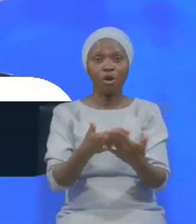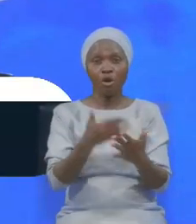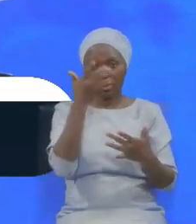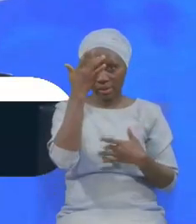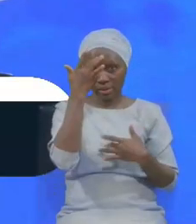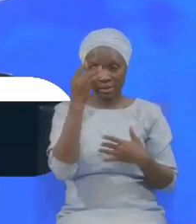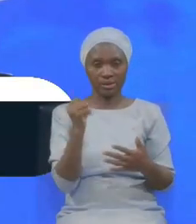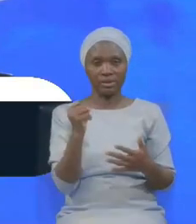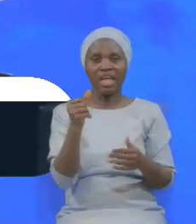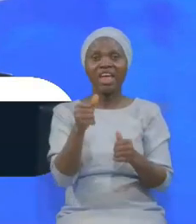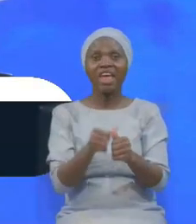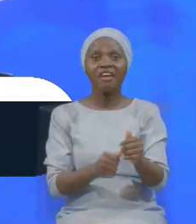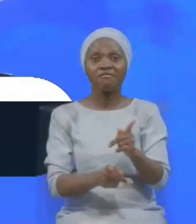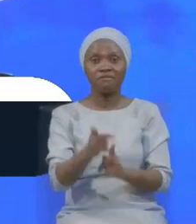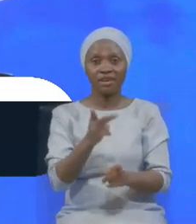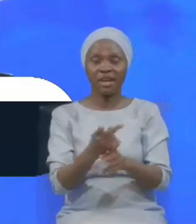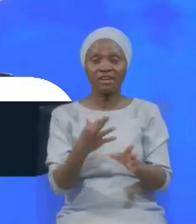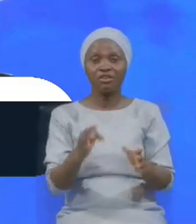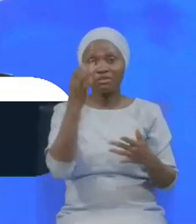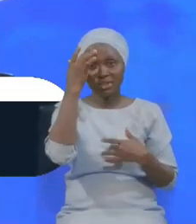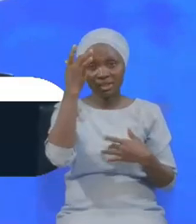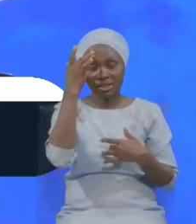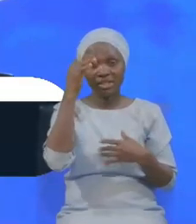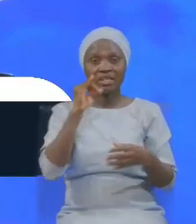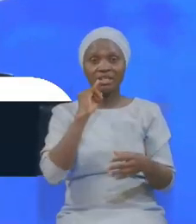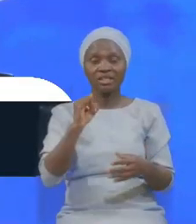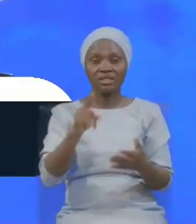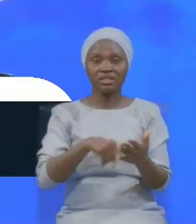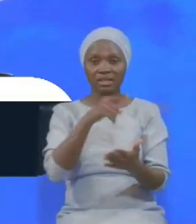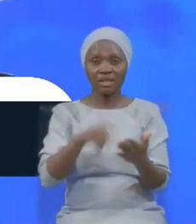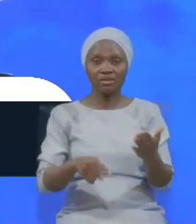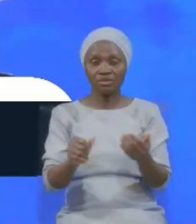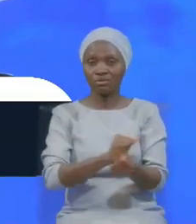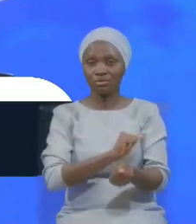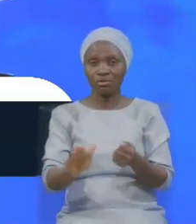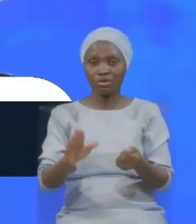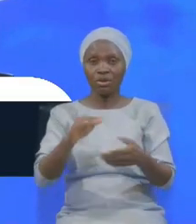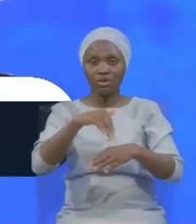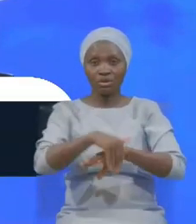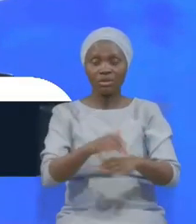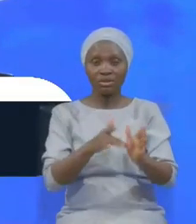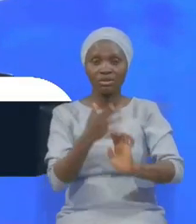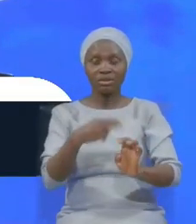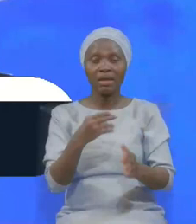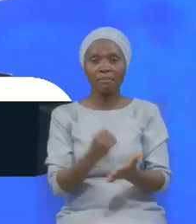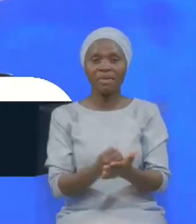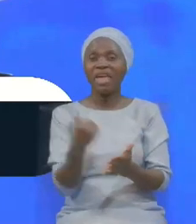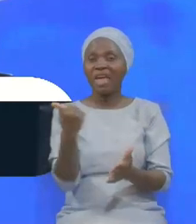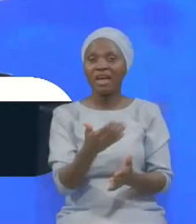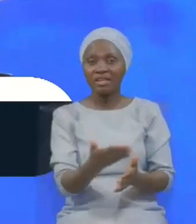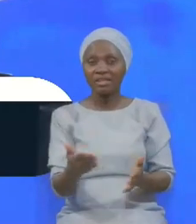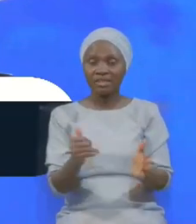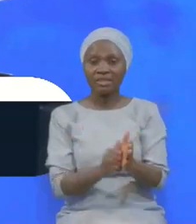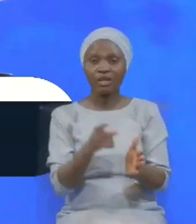maladies. Toute forme de maladie sera annulée ce soir. Tout ce que vous portez